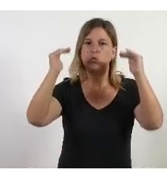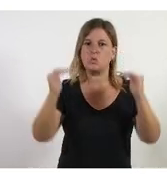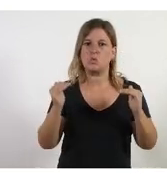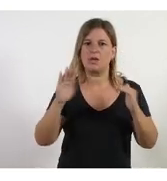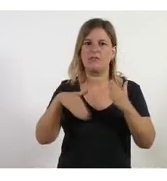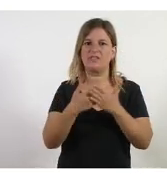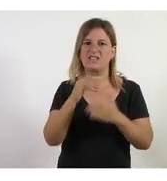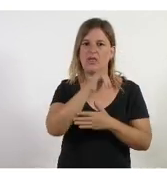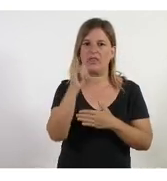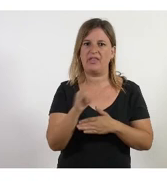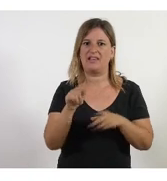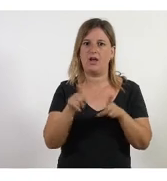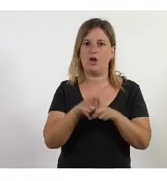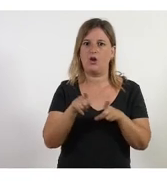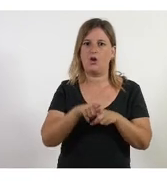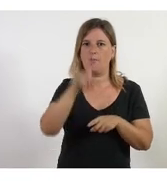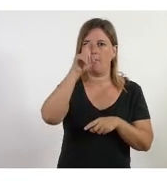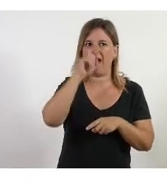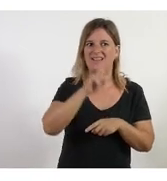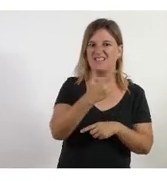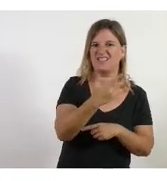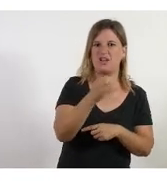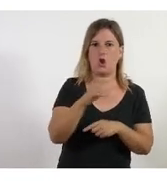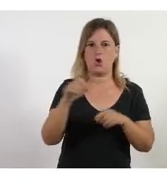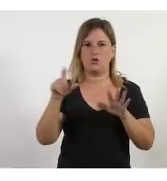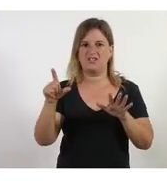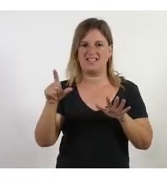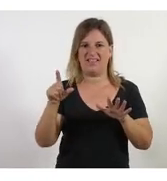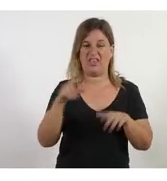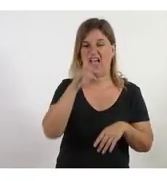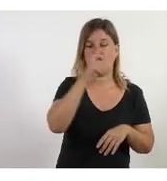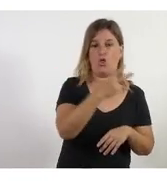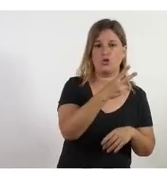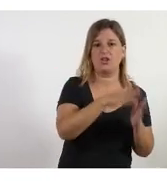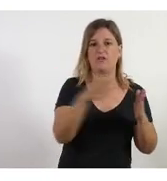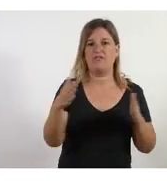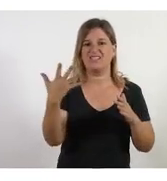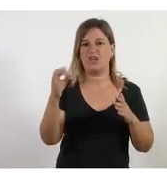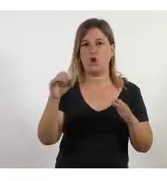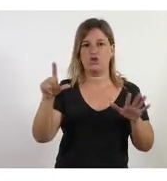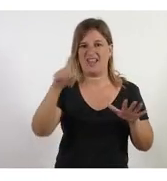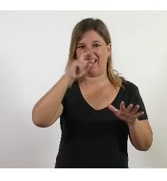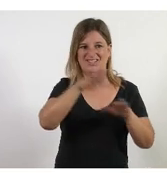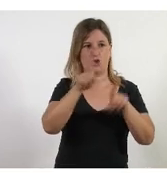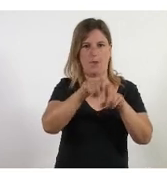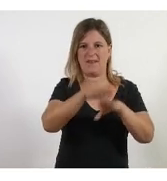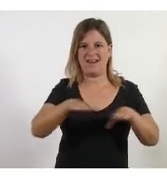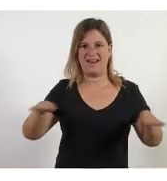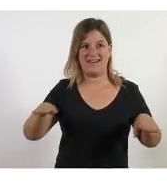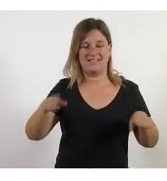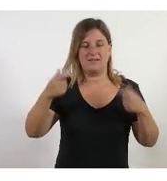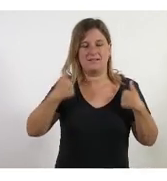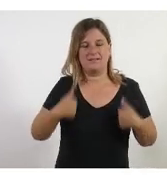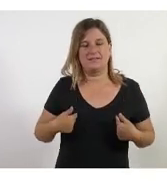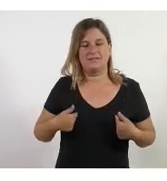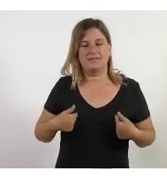dels nanos de 5 o 7 anys, de 2 a 5 o 7 anys, que és aquell estat on connectem